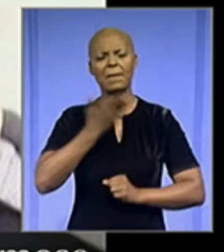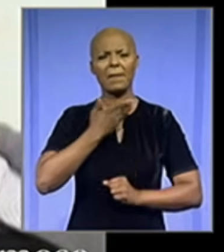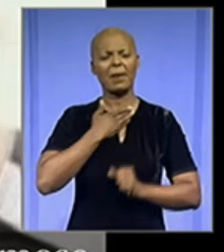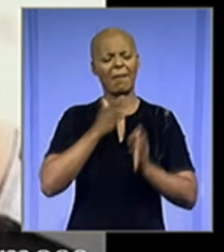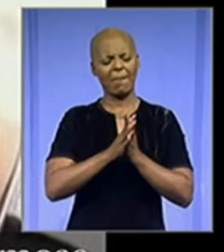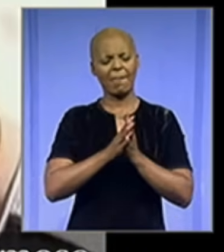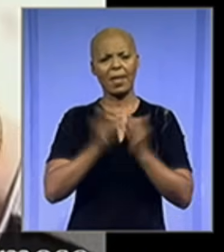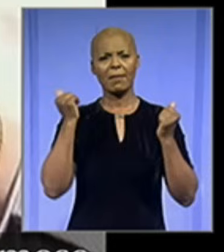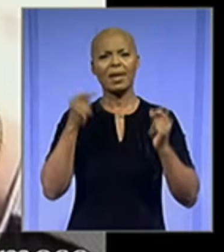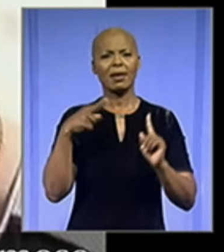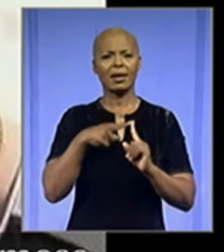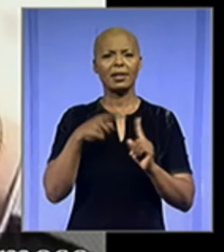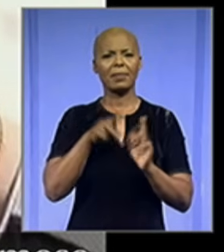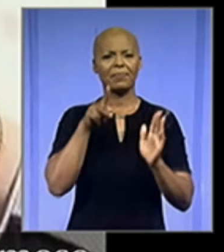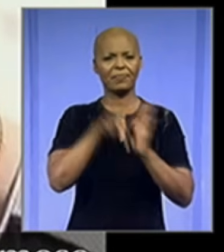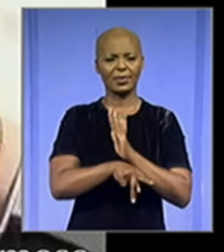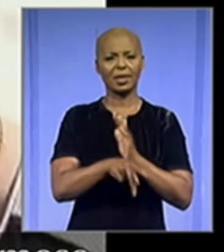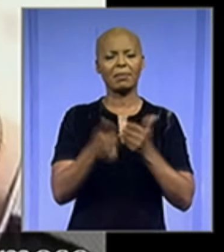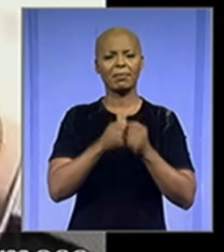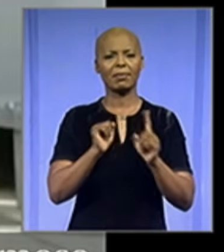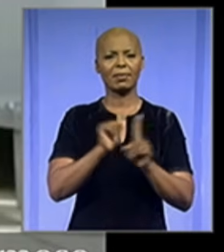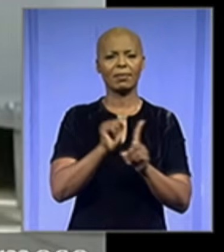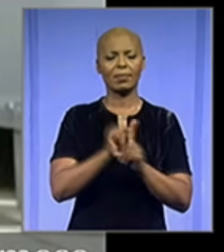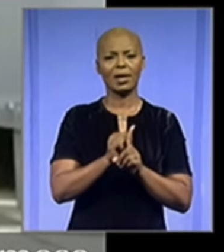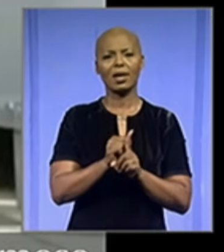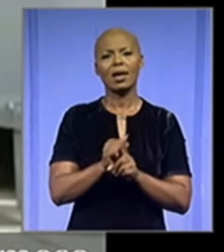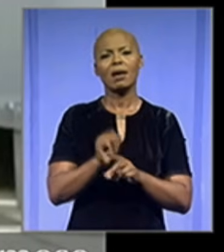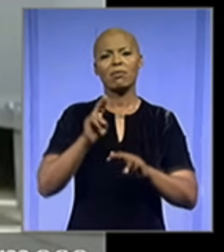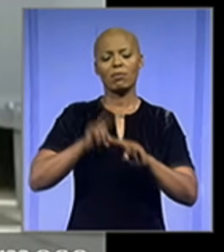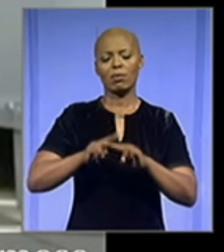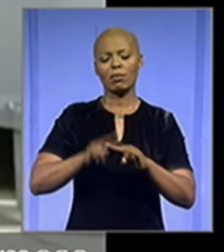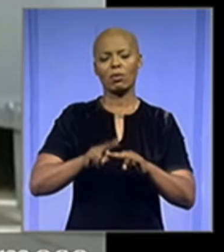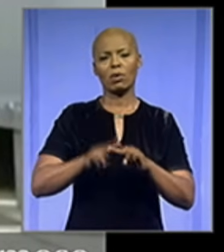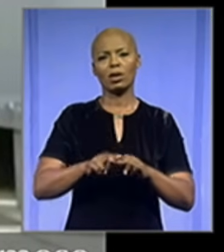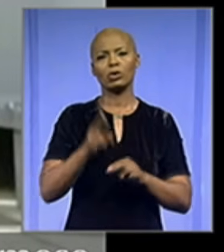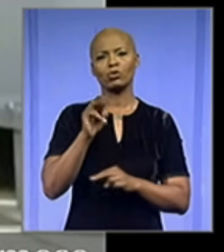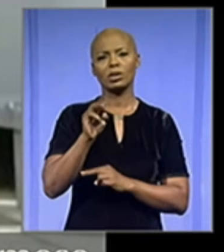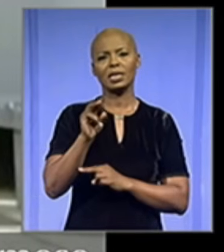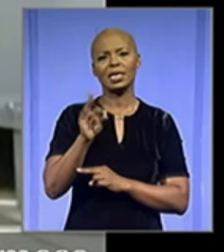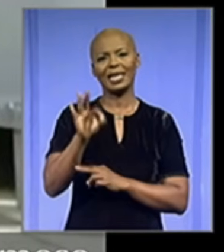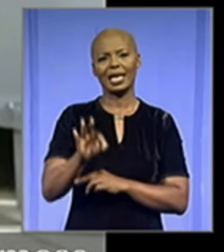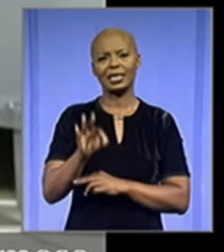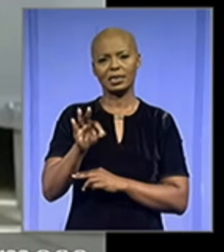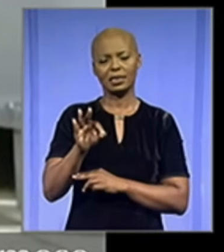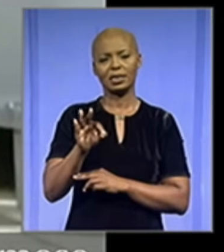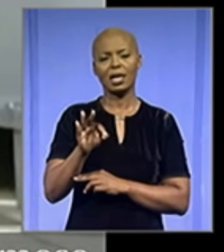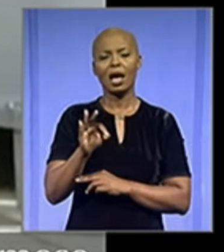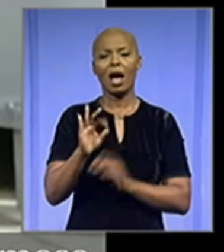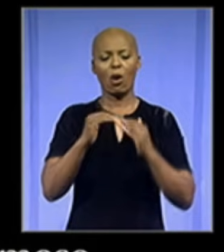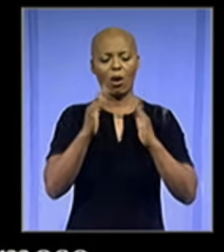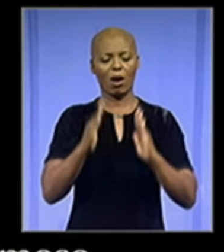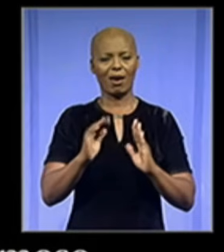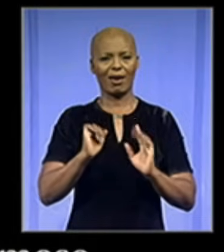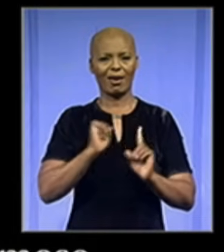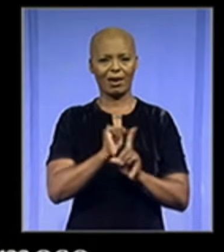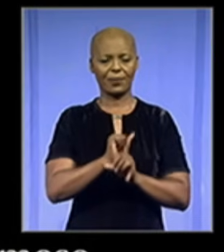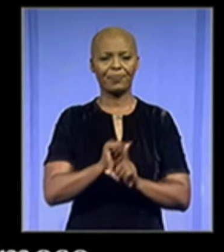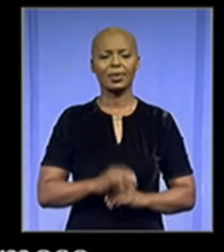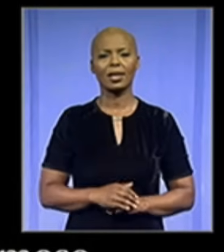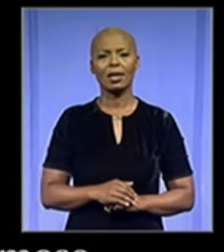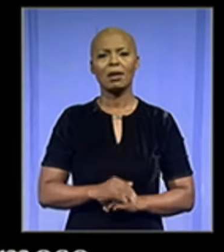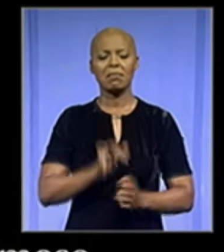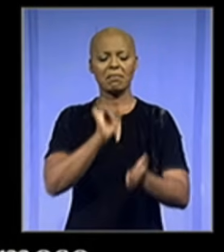go bolaya mokapelo wa gagwe Riversteenkamp ka ngwaga wa 2013 kwa ntlong ya gagwe. O na tlholelwa dingwaga di le 5